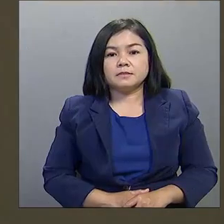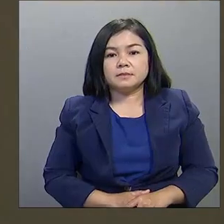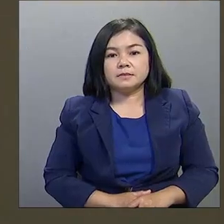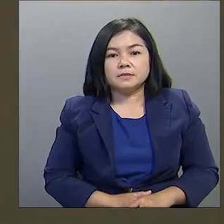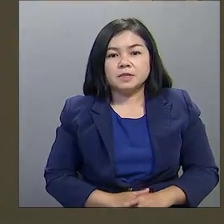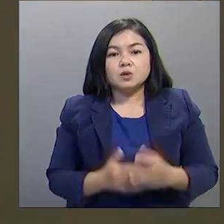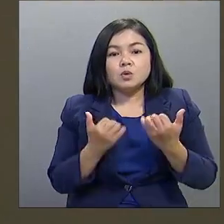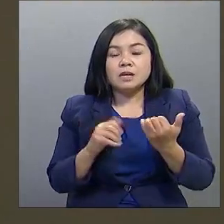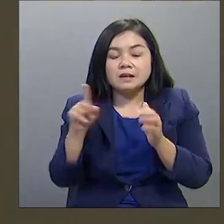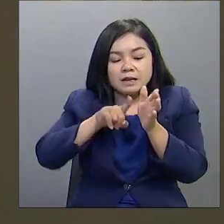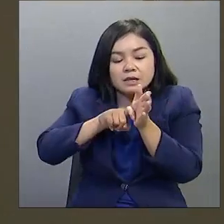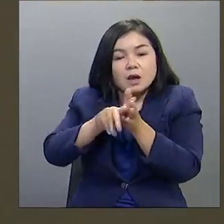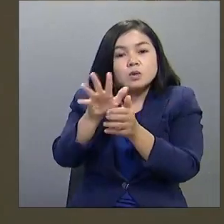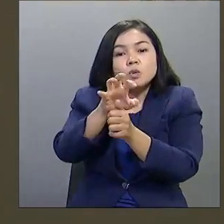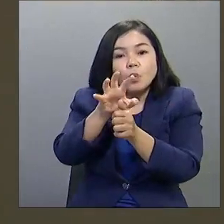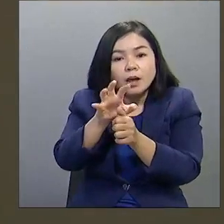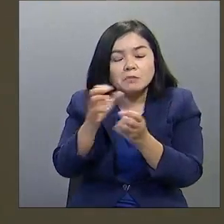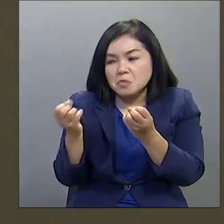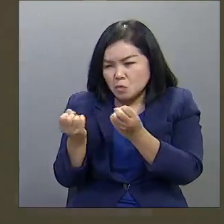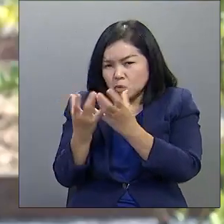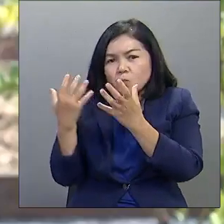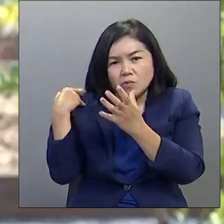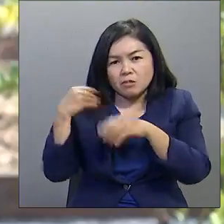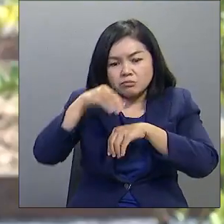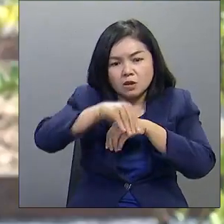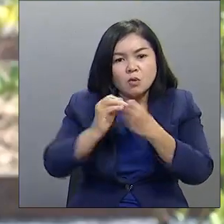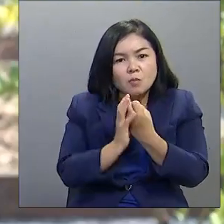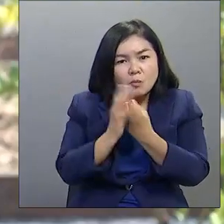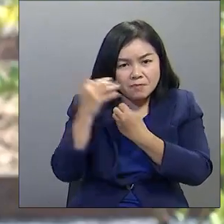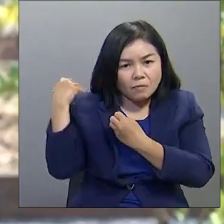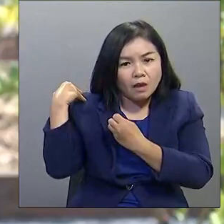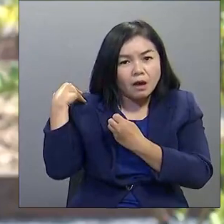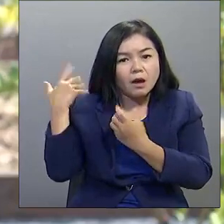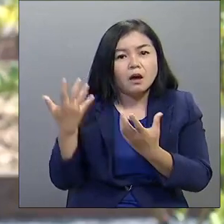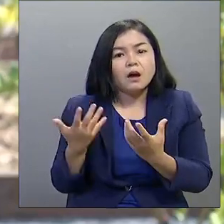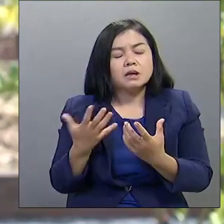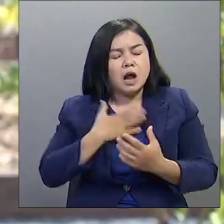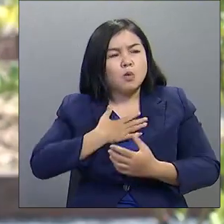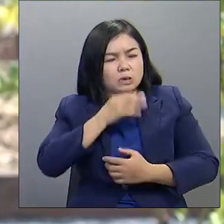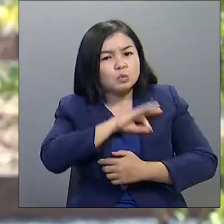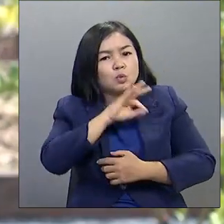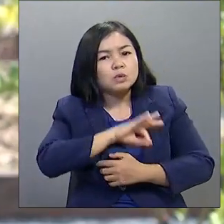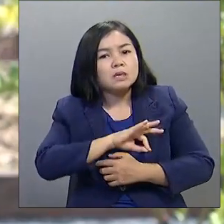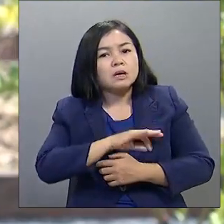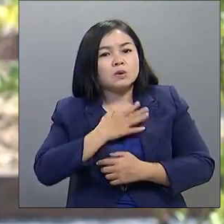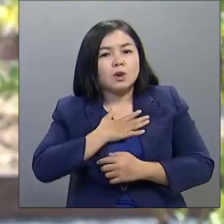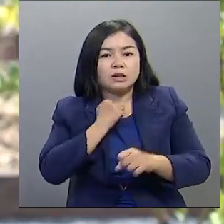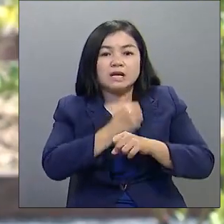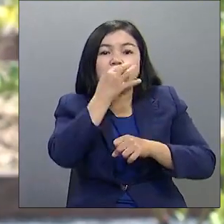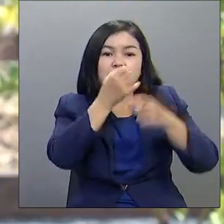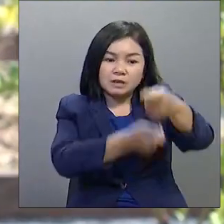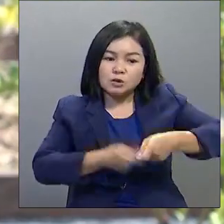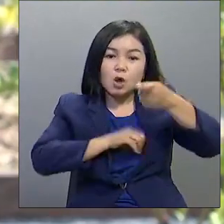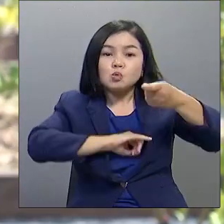ช่วงโควิดถามว่ามีผลอะไรกับพี่ไหมเปลี่ยนความคิดไหมพี่ว่าทำให้พี่รู้สึกว่าทางที่พี่เดินอะเลือก